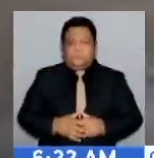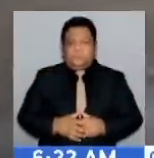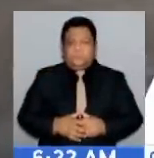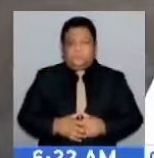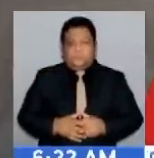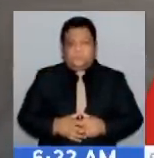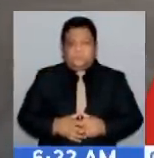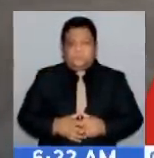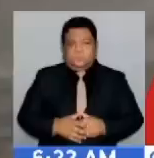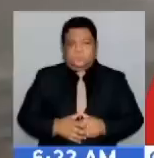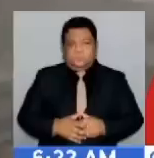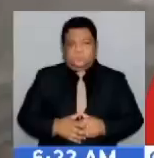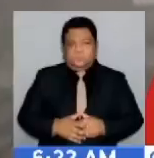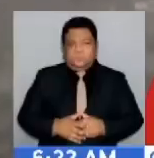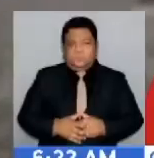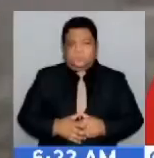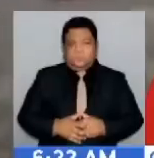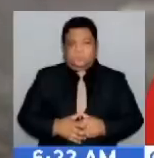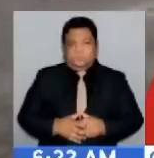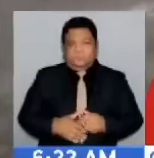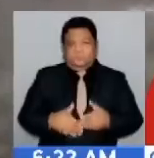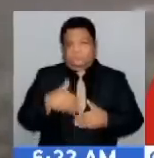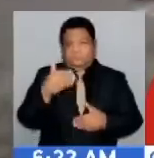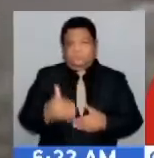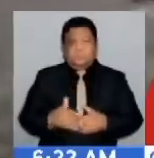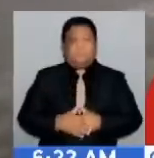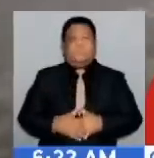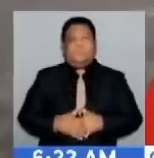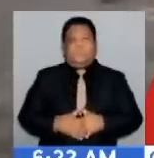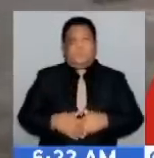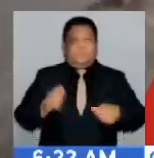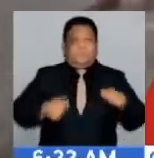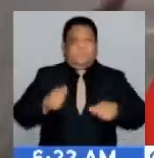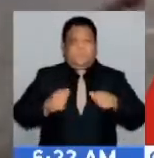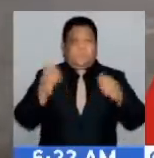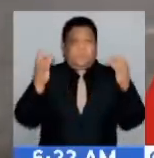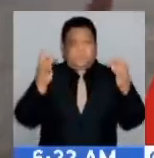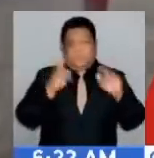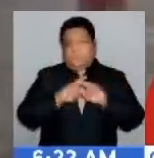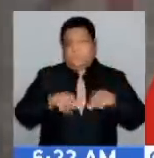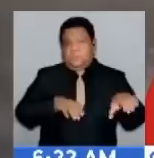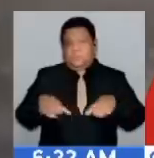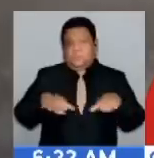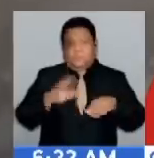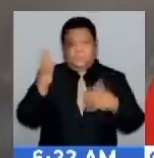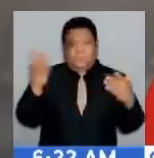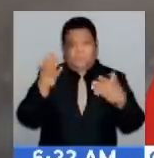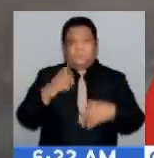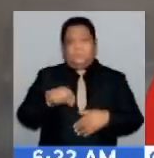Muling umalingaw-ngaw ang malakas at masayang tunog ng drum sa pagsisimula ng mga aktibidad ng Kalibo Santo Niño at Yatian